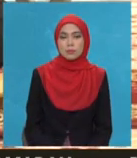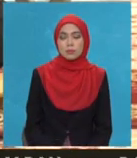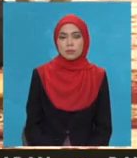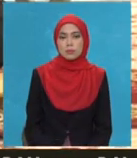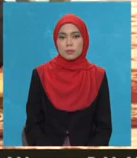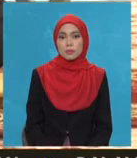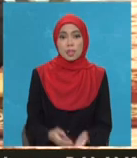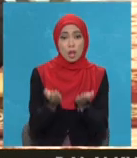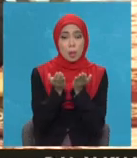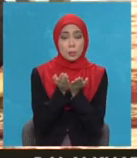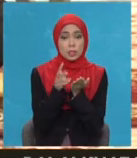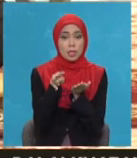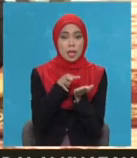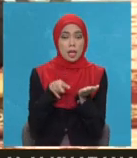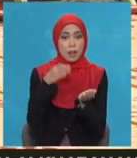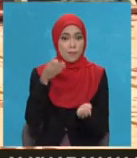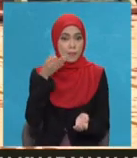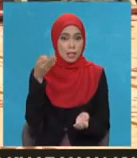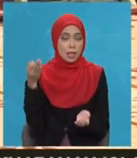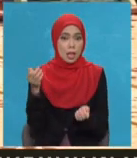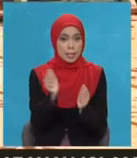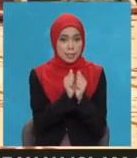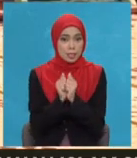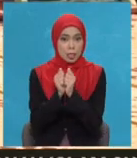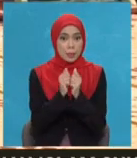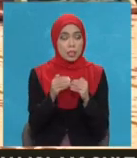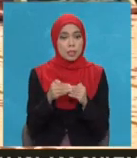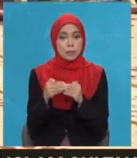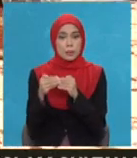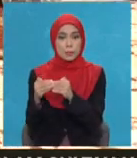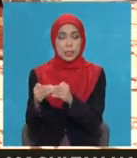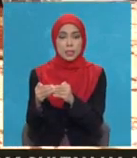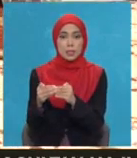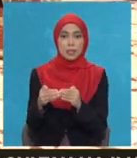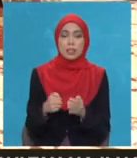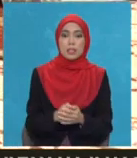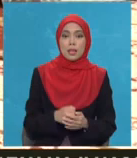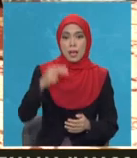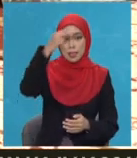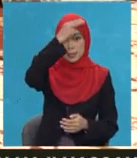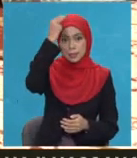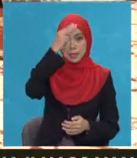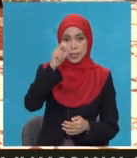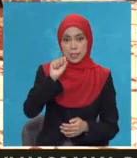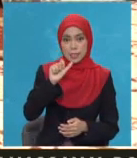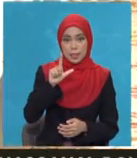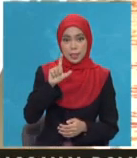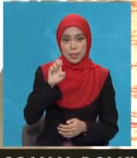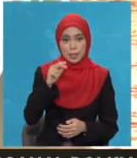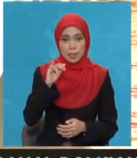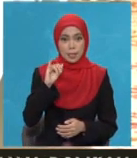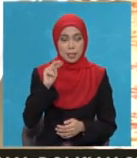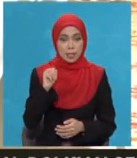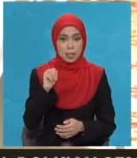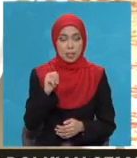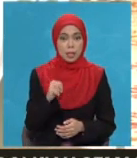bacaan surah al-fatihah beramai-ramai dipimpin oleh Awang Haji Salihin bin Awang Haji Aspar pemangku timpalan Setia